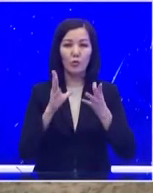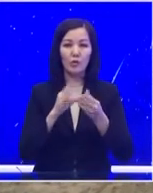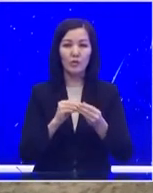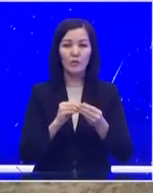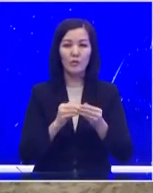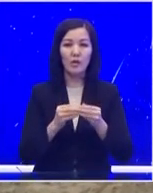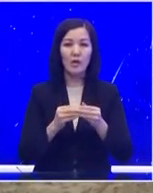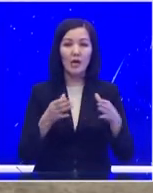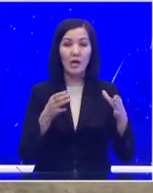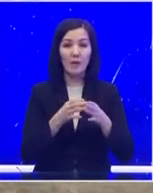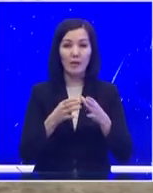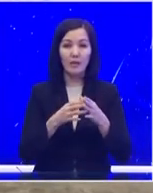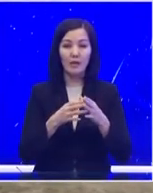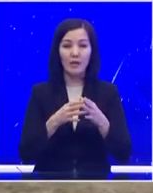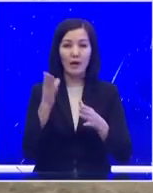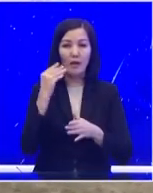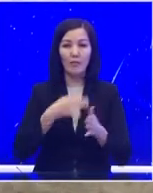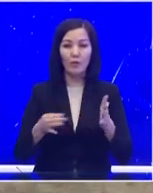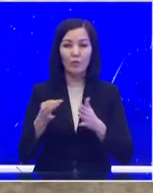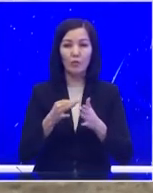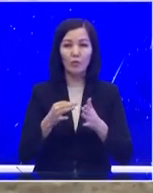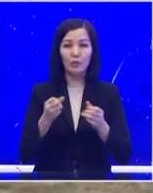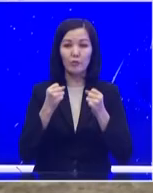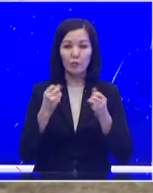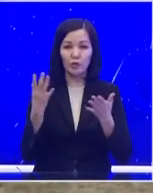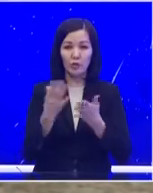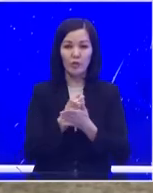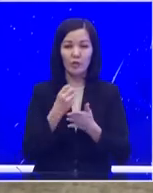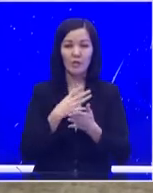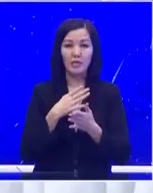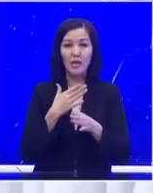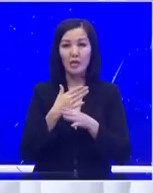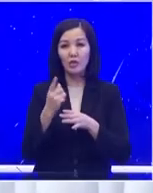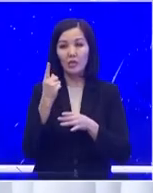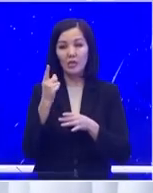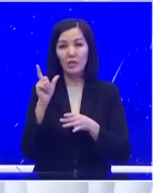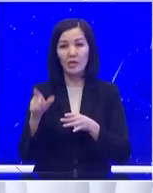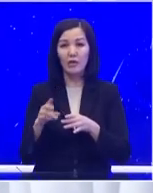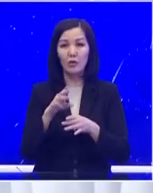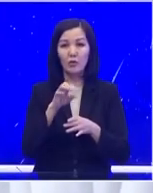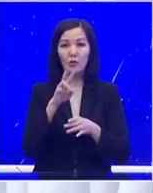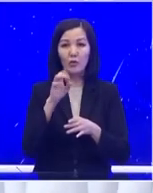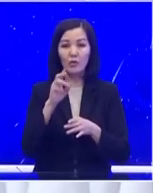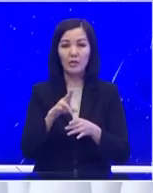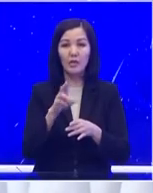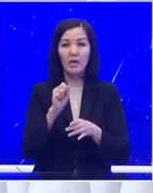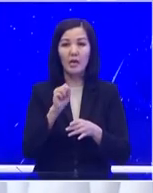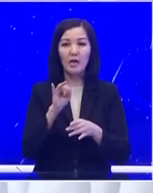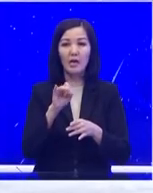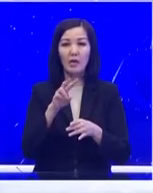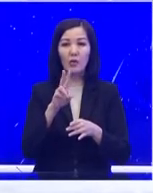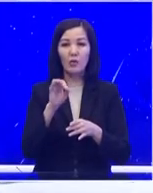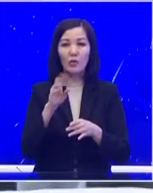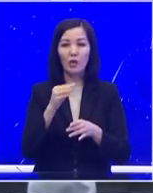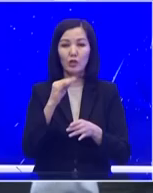жалпы командалық есепте Алматы облысының спортшылары жеңіске жетті. Жеке сайыста Түркістан өңірінің көкпаршысы Қайролла Жарымбетов